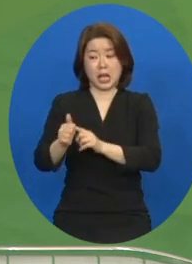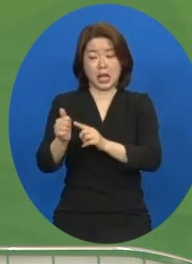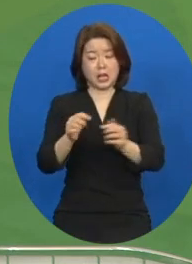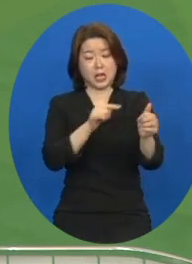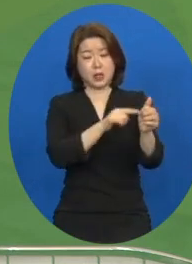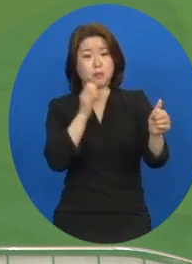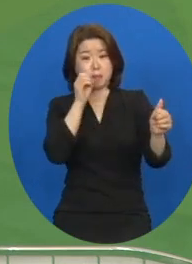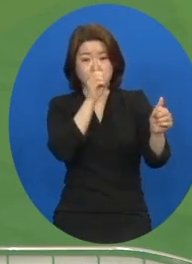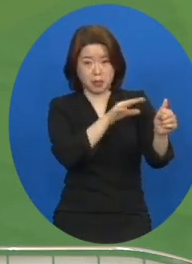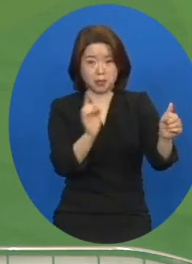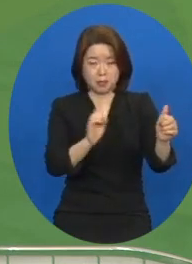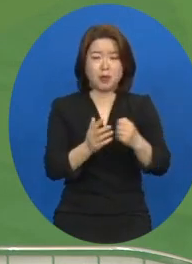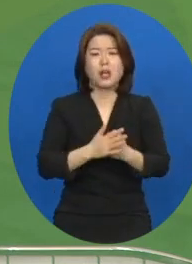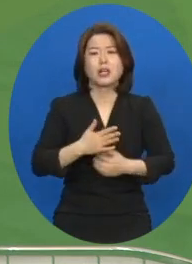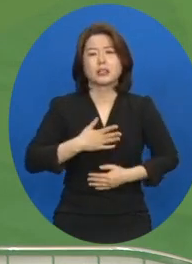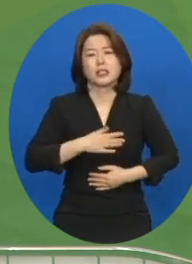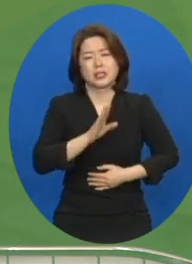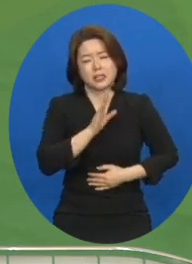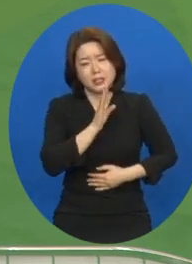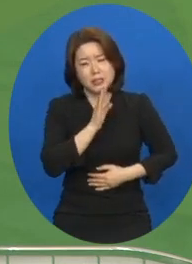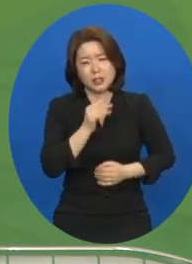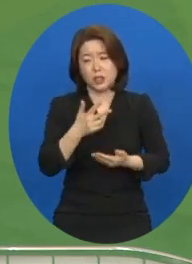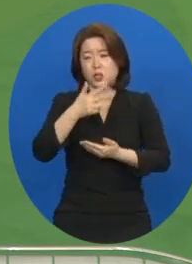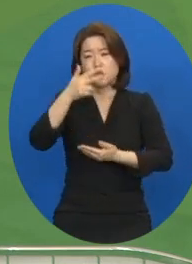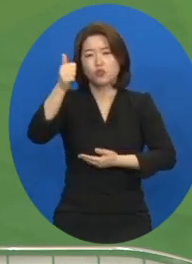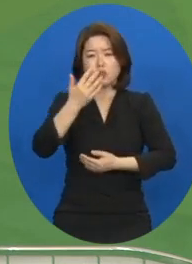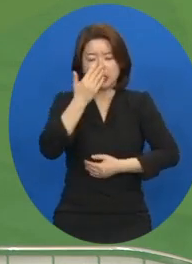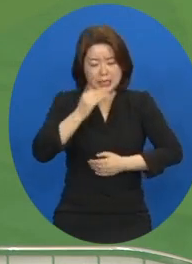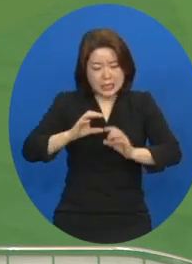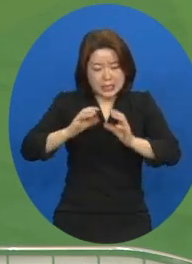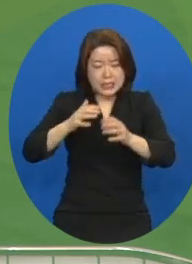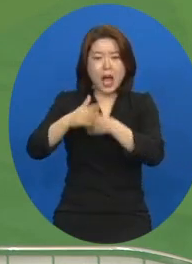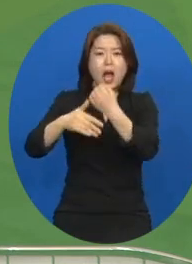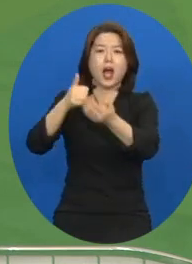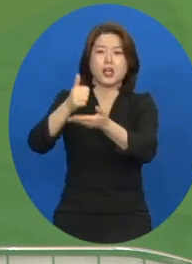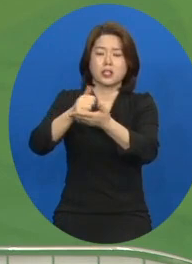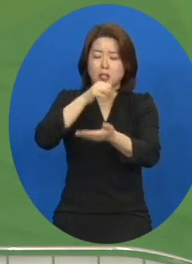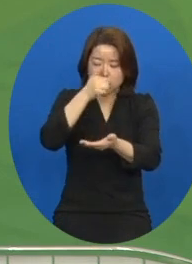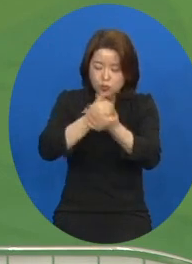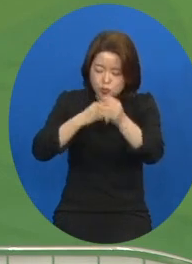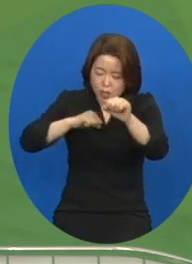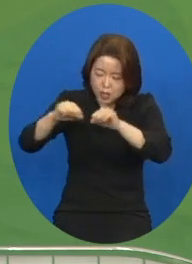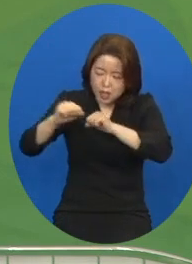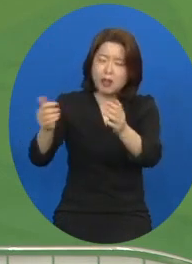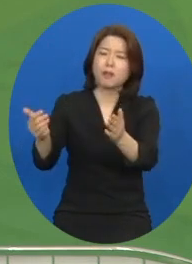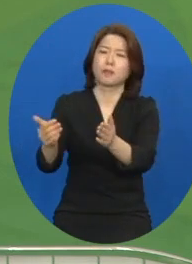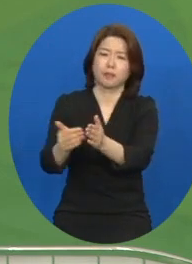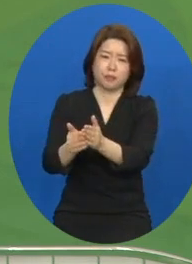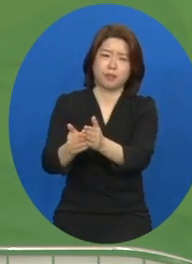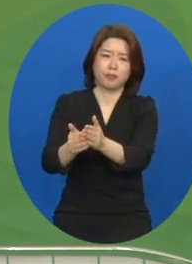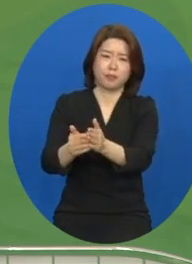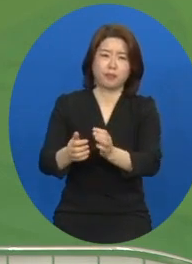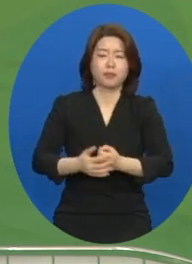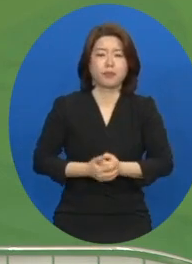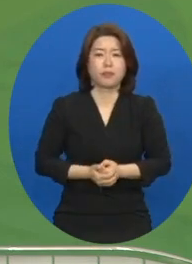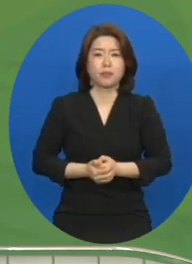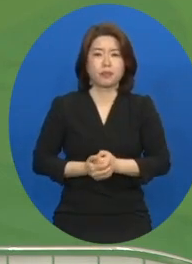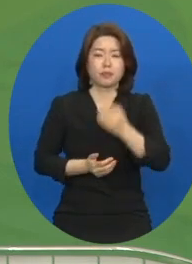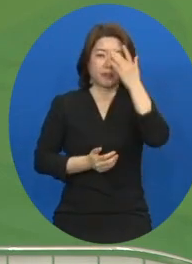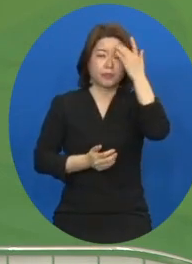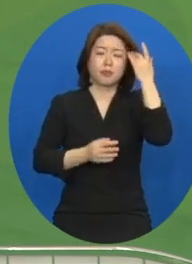대답하였다. 제가 진실로 주 이스라엘의 하나님께 죄를 지었습니다.